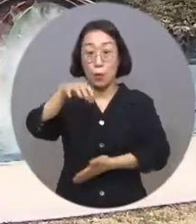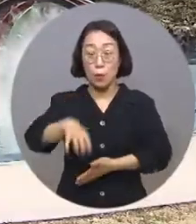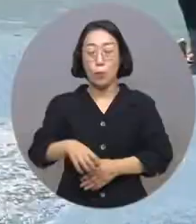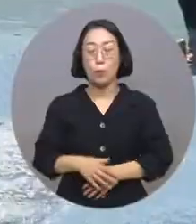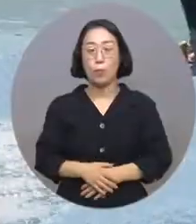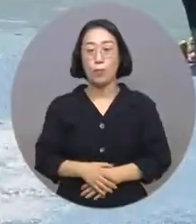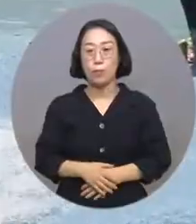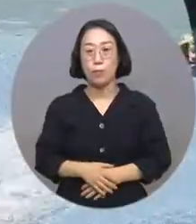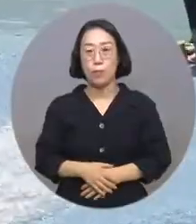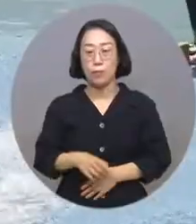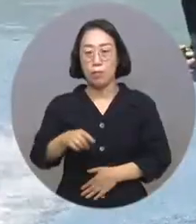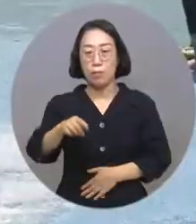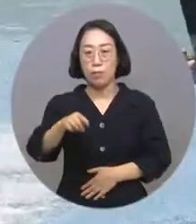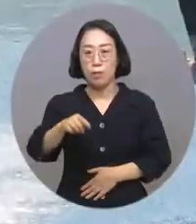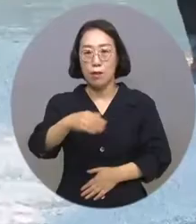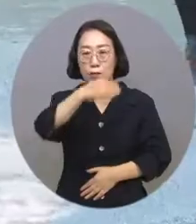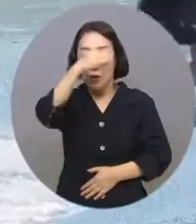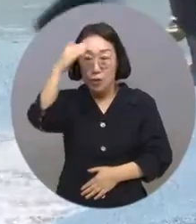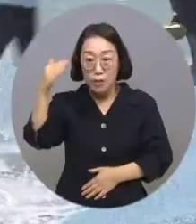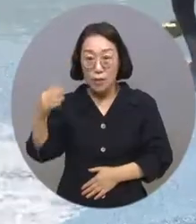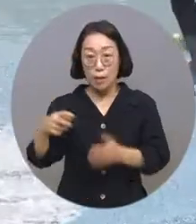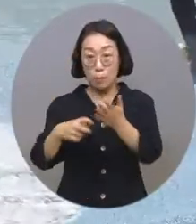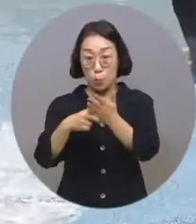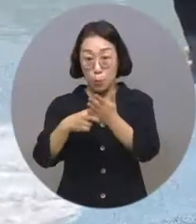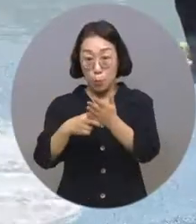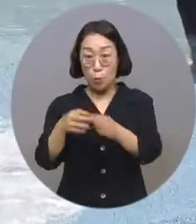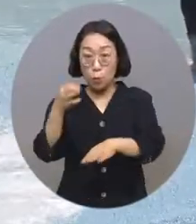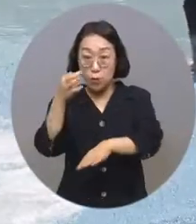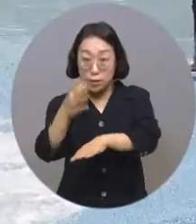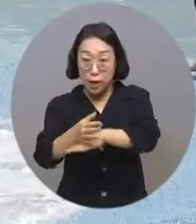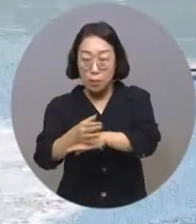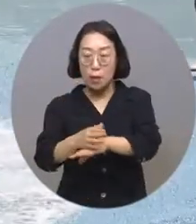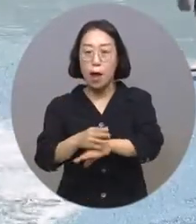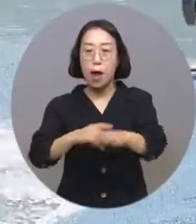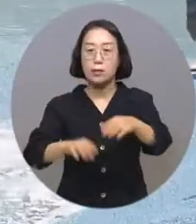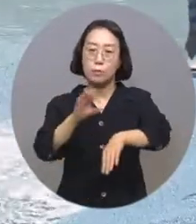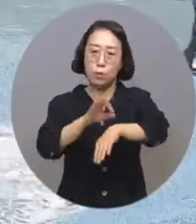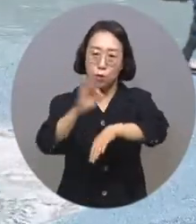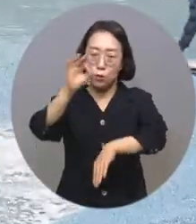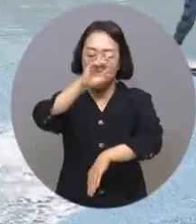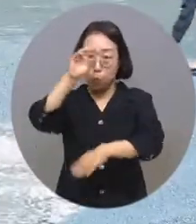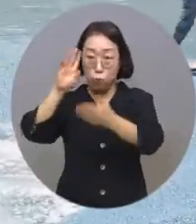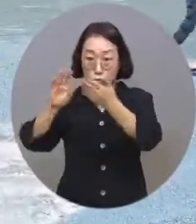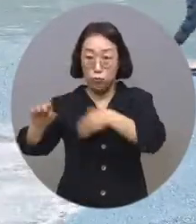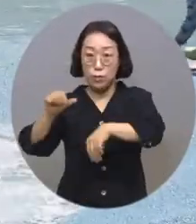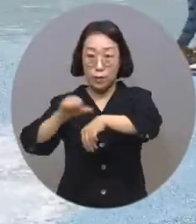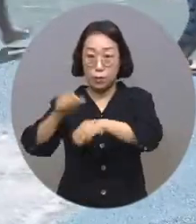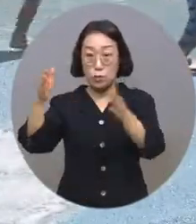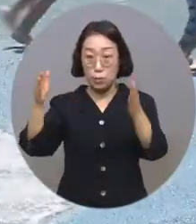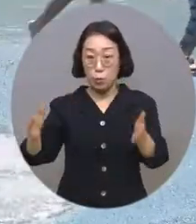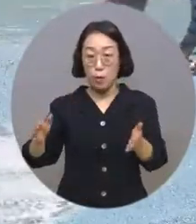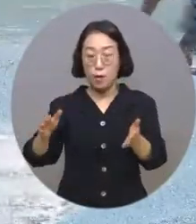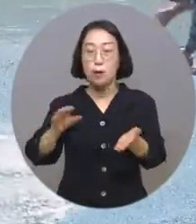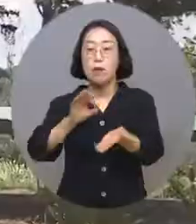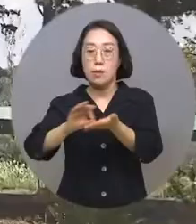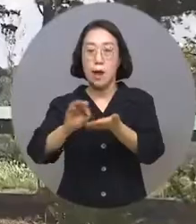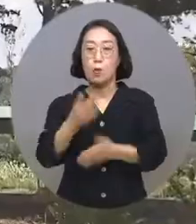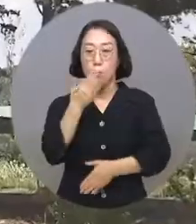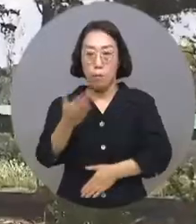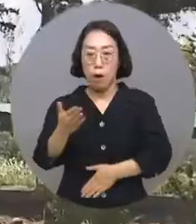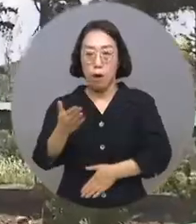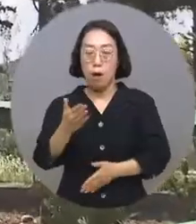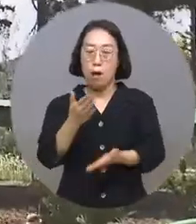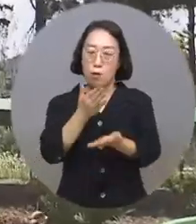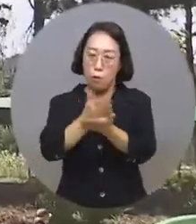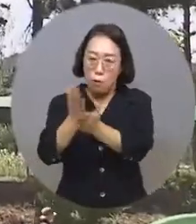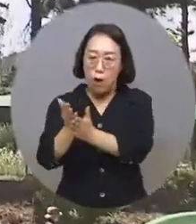워터파크는 백두대간 전시관 입장권을 받으면 오전 10시부터 오후 5시까지 이용할 수 있으며 다양한